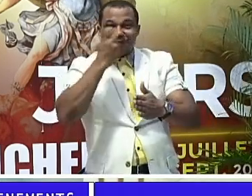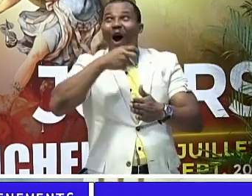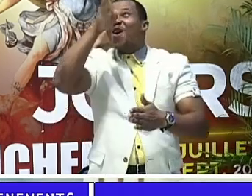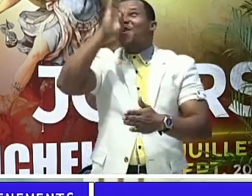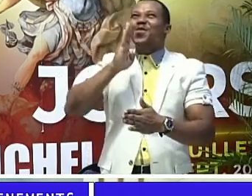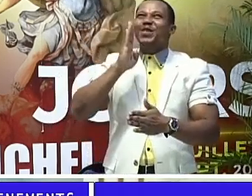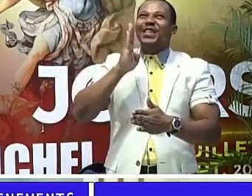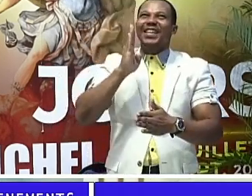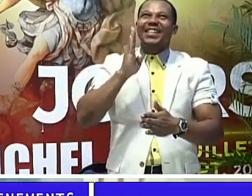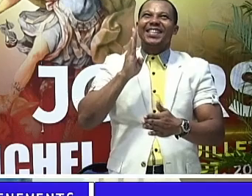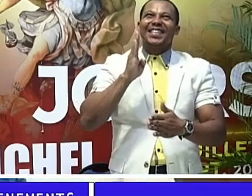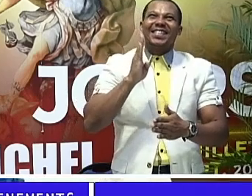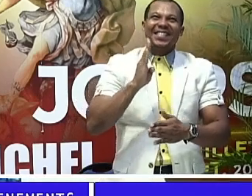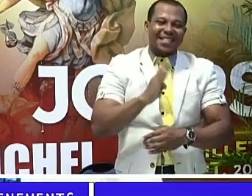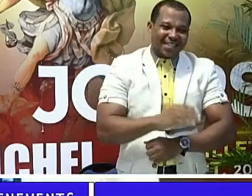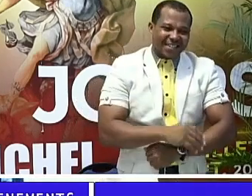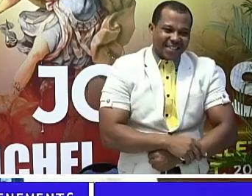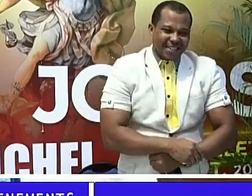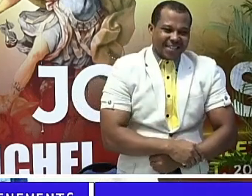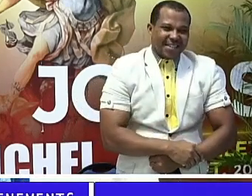Dieu.